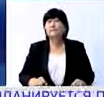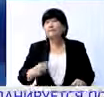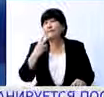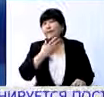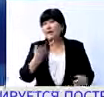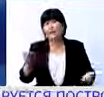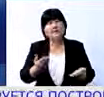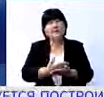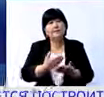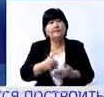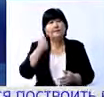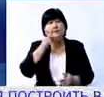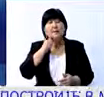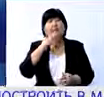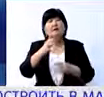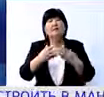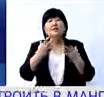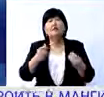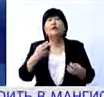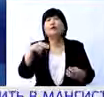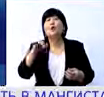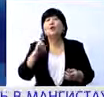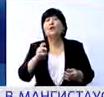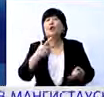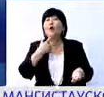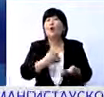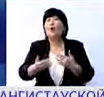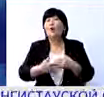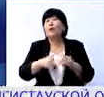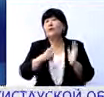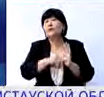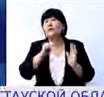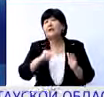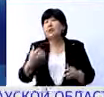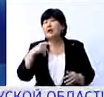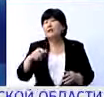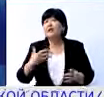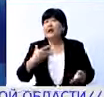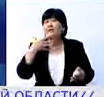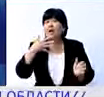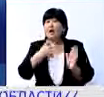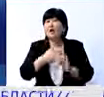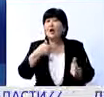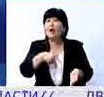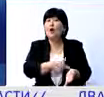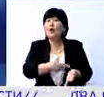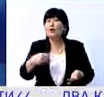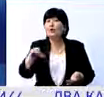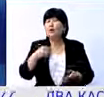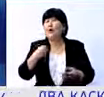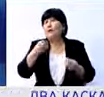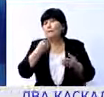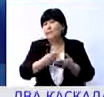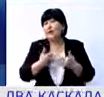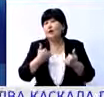Вы смотрите новости. Завтра Всемирный день донора крови. Ежегодно около 70 тысяч казахстанцев вливаются в ряды доноров с самой благородной целью